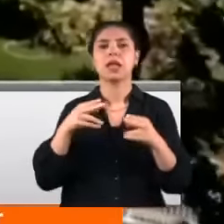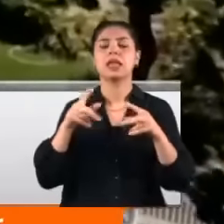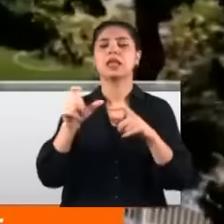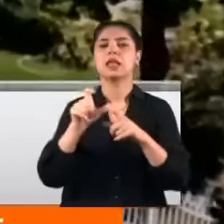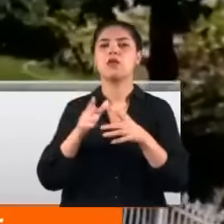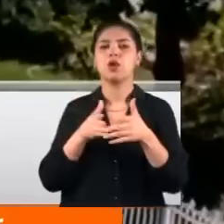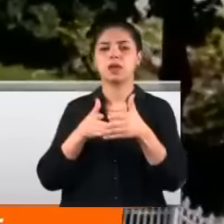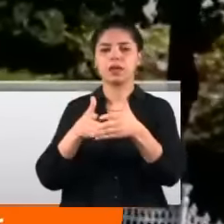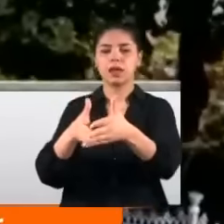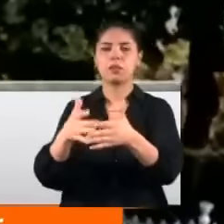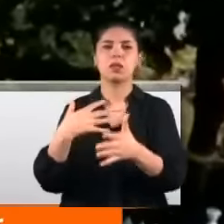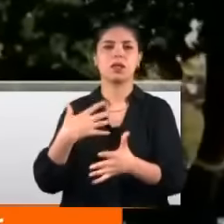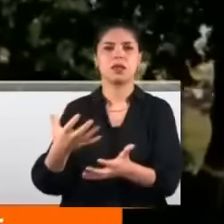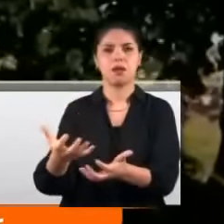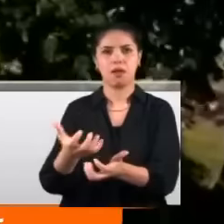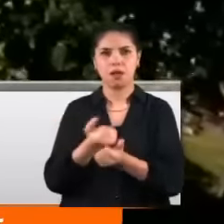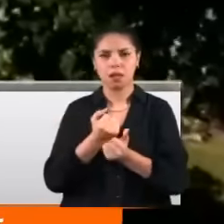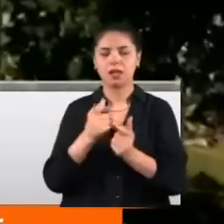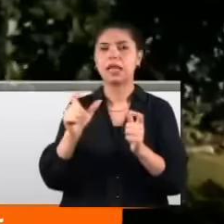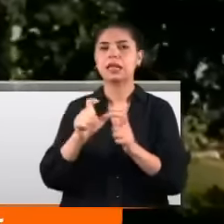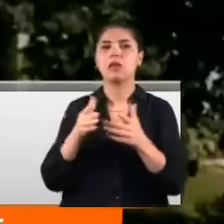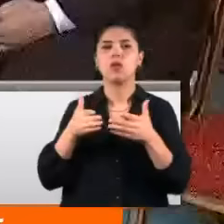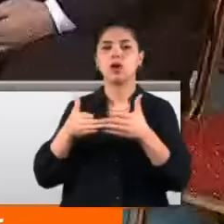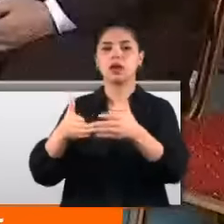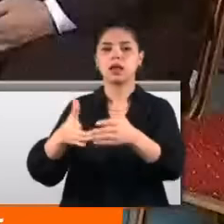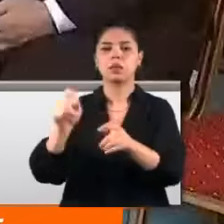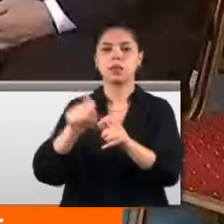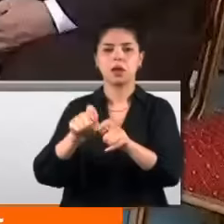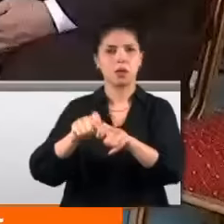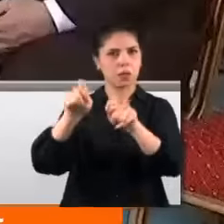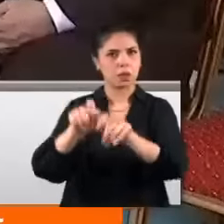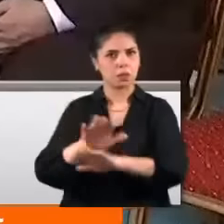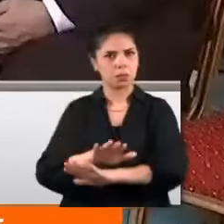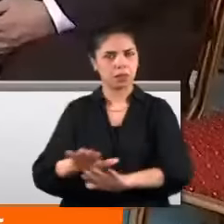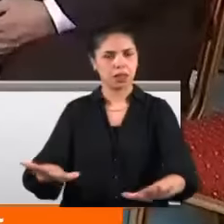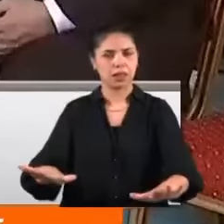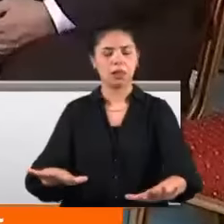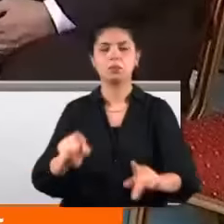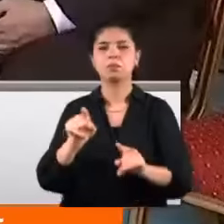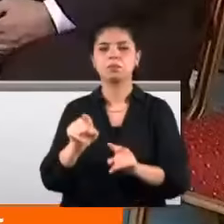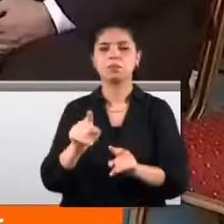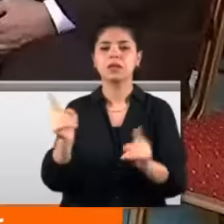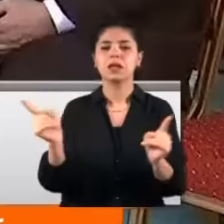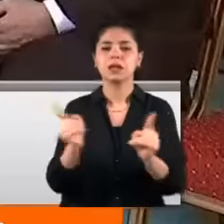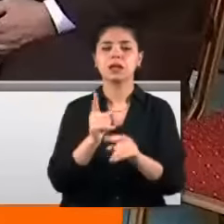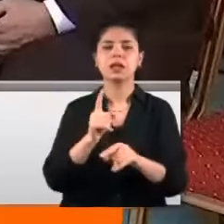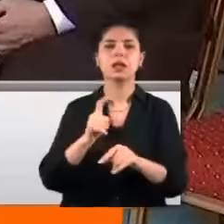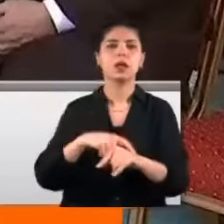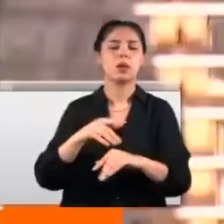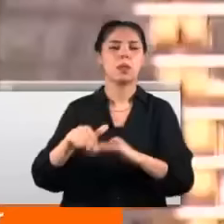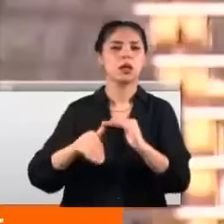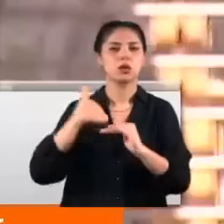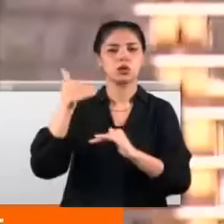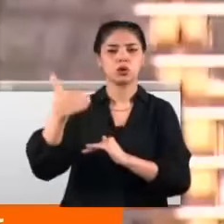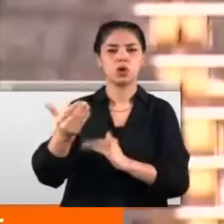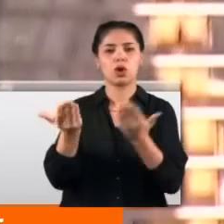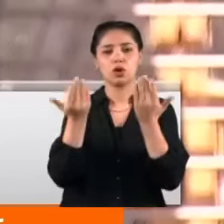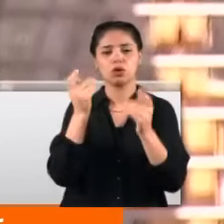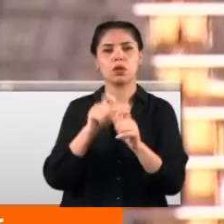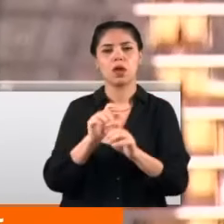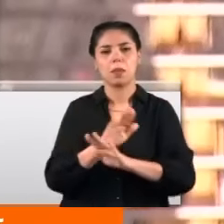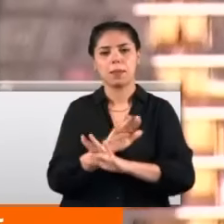yatını devraldık. Savarona'yı restore ettirdik ve kısa bir süre sonra inşallah